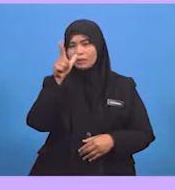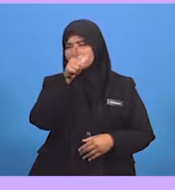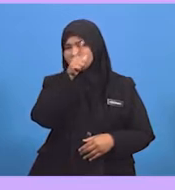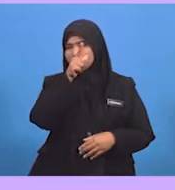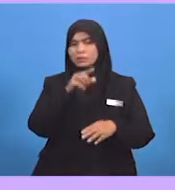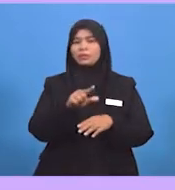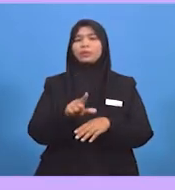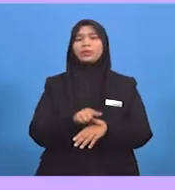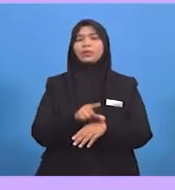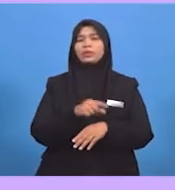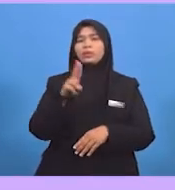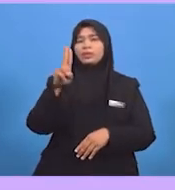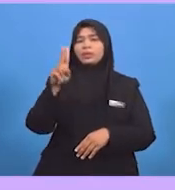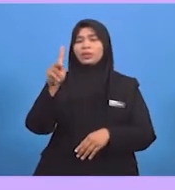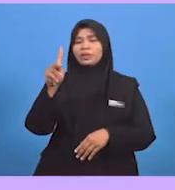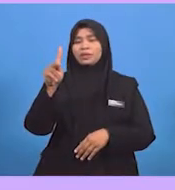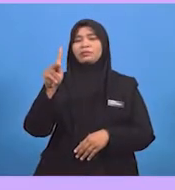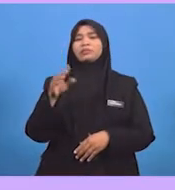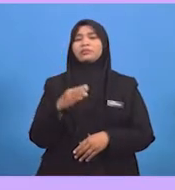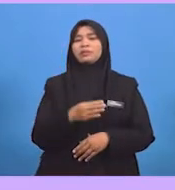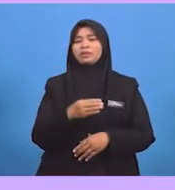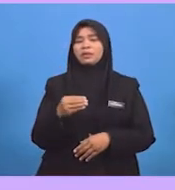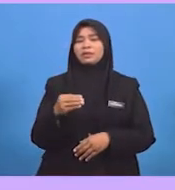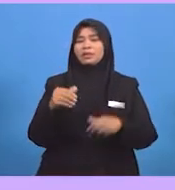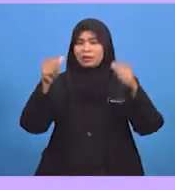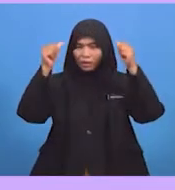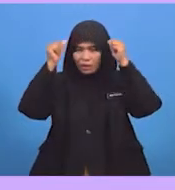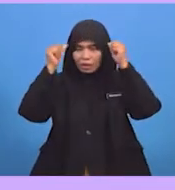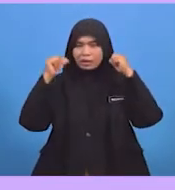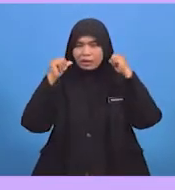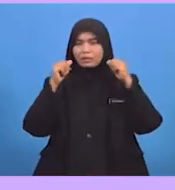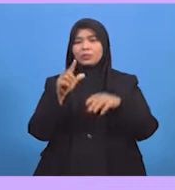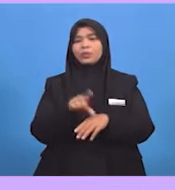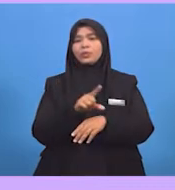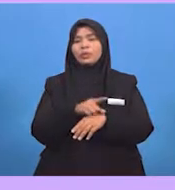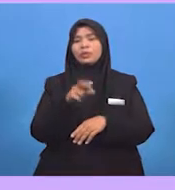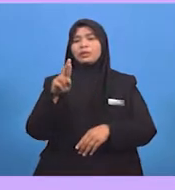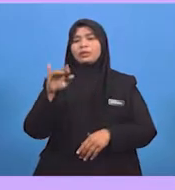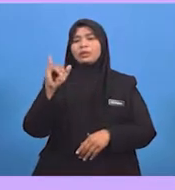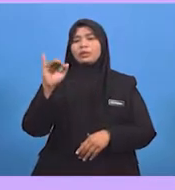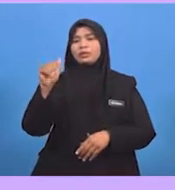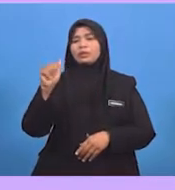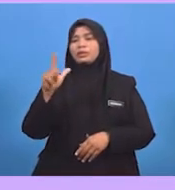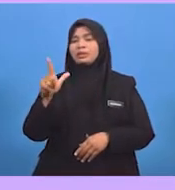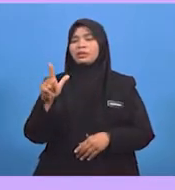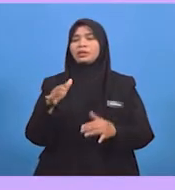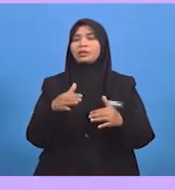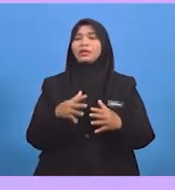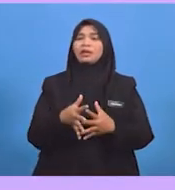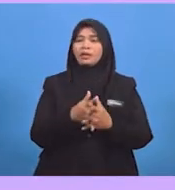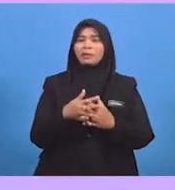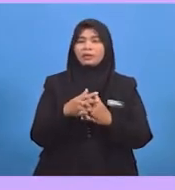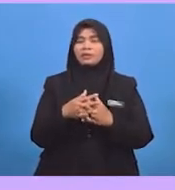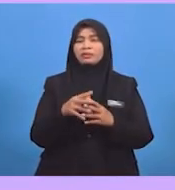menggunakan UK Pound Sterling. Negara Arab akan guna Riyal. Amerika Syarikat guna dolar US